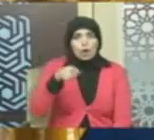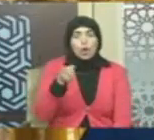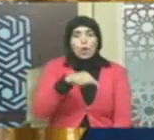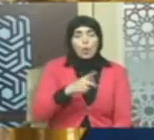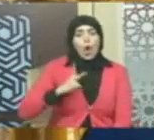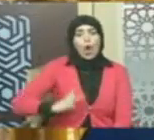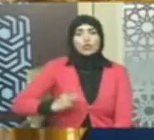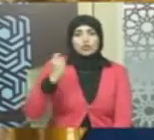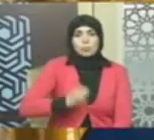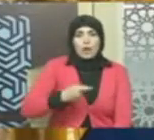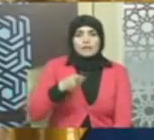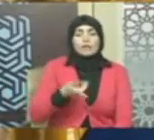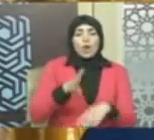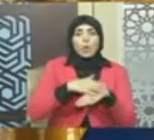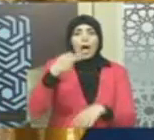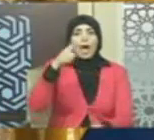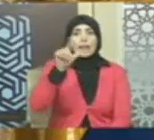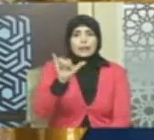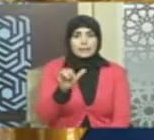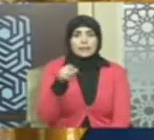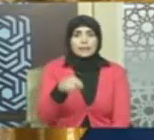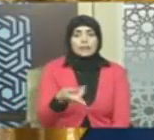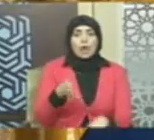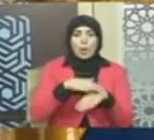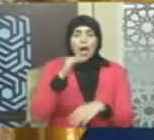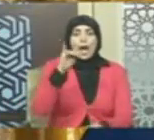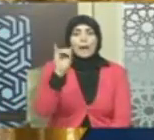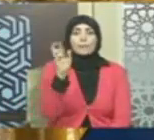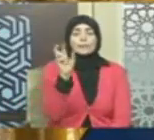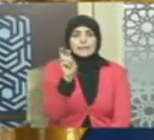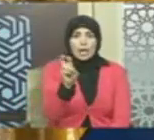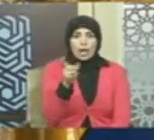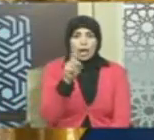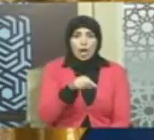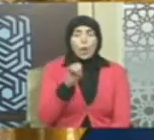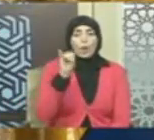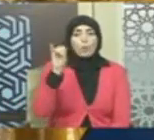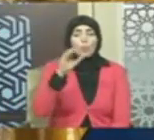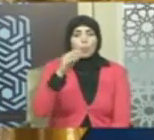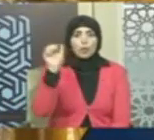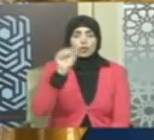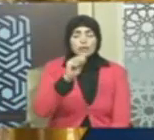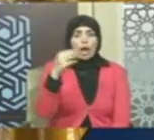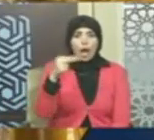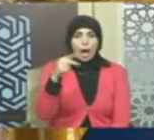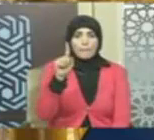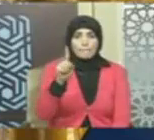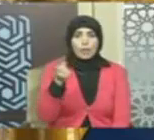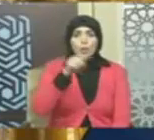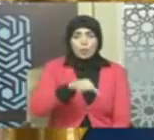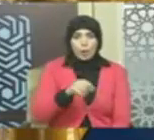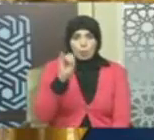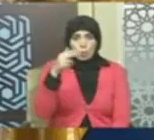وعثمان وعلي وحمزة ومصعب ومعاذ بن